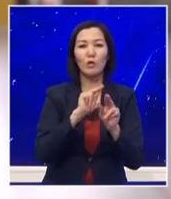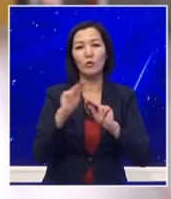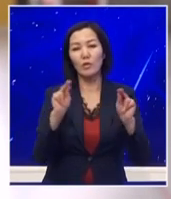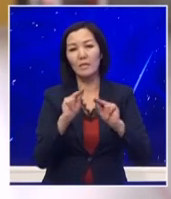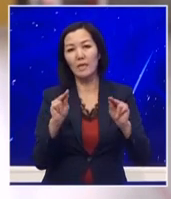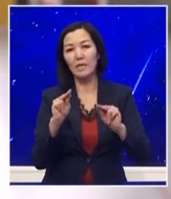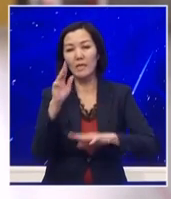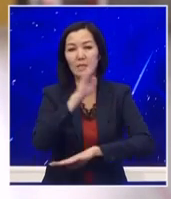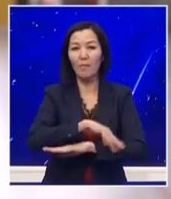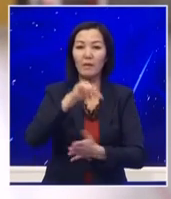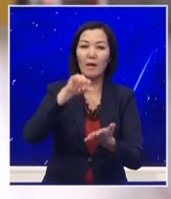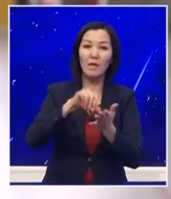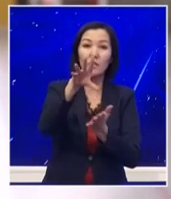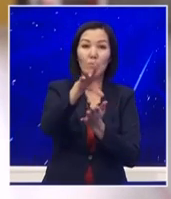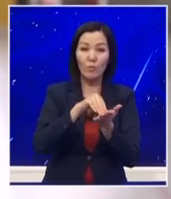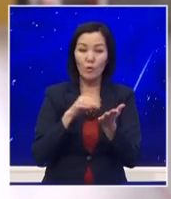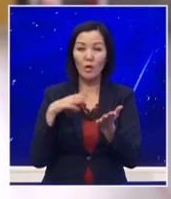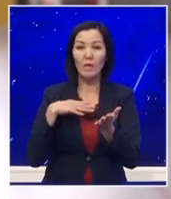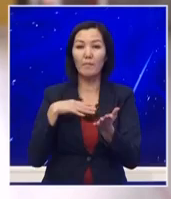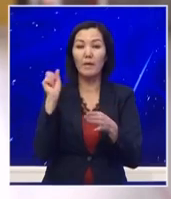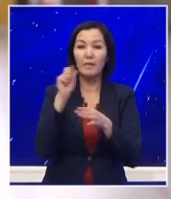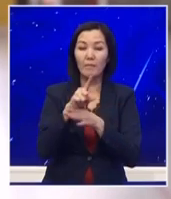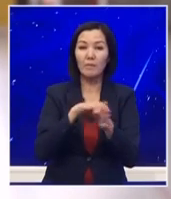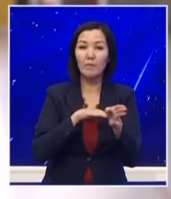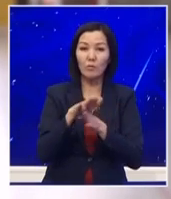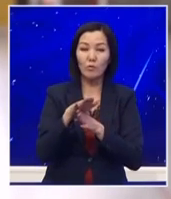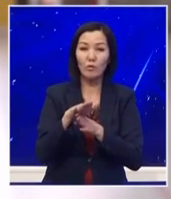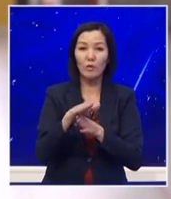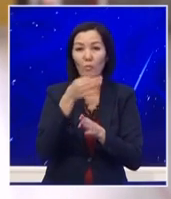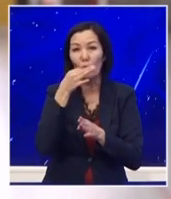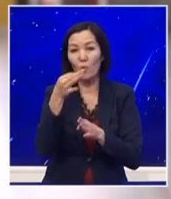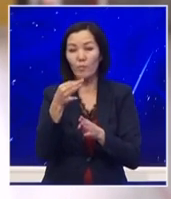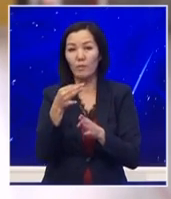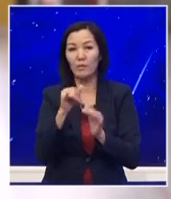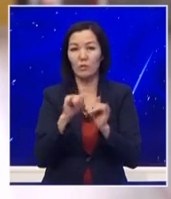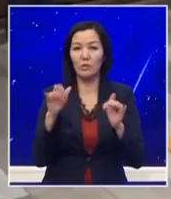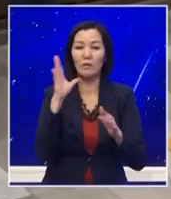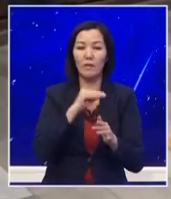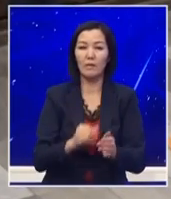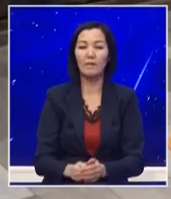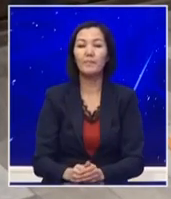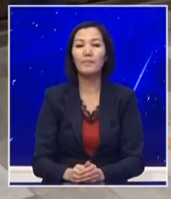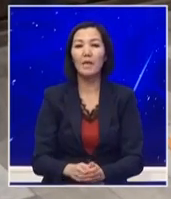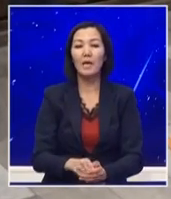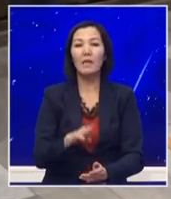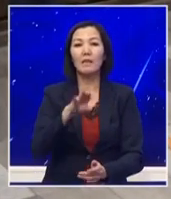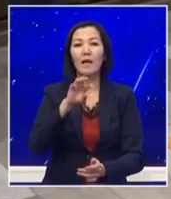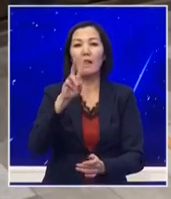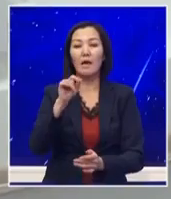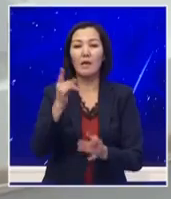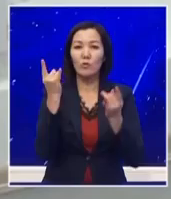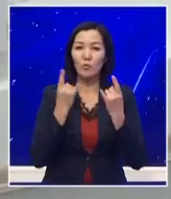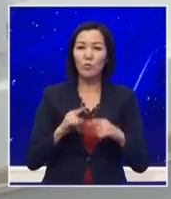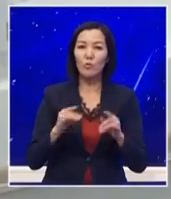біз білімдерін алып, солардың нұсқаулары мен өзімізге көптеген тәжірибе жинап жатырмыз. Талғар ауданында демографиялық